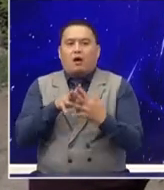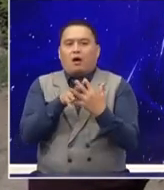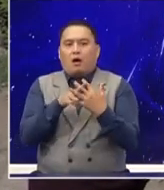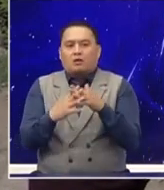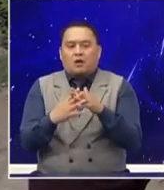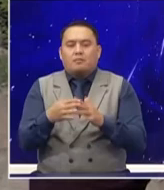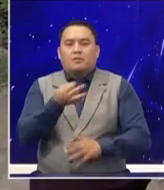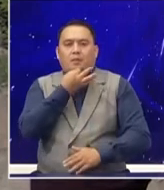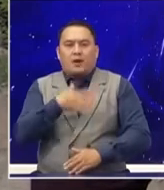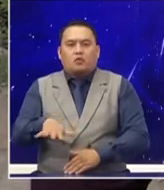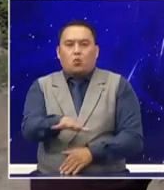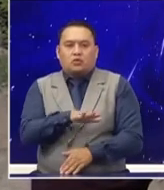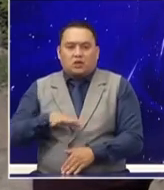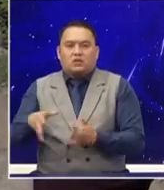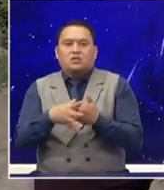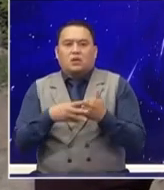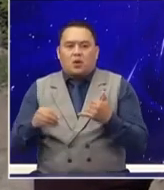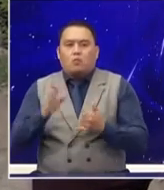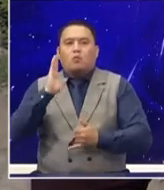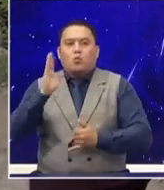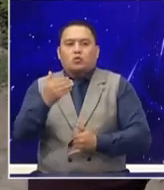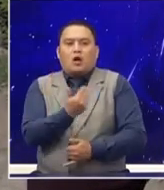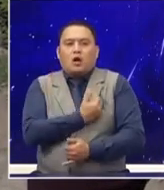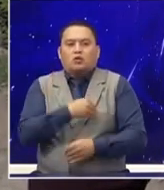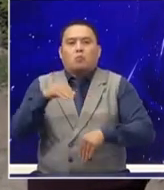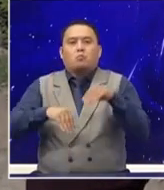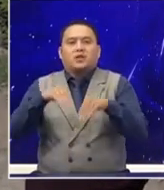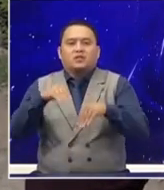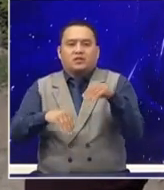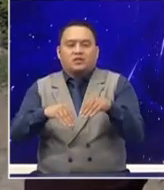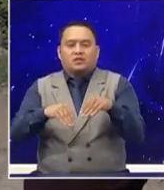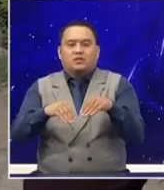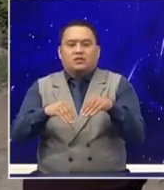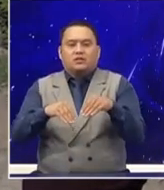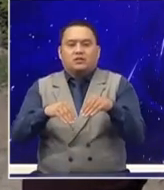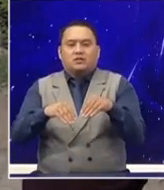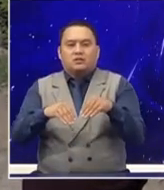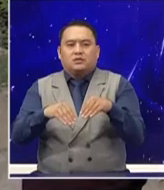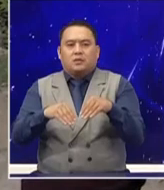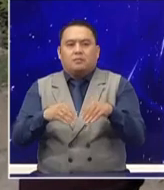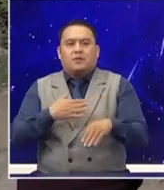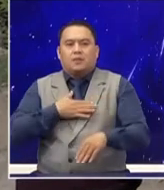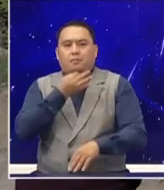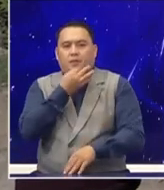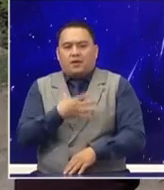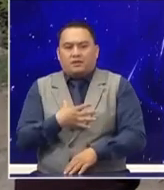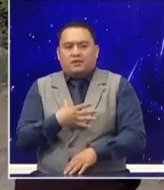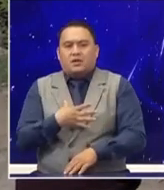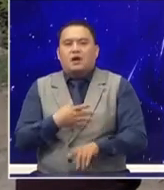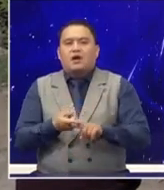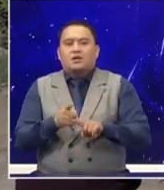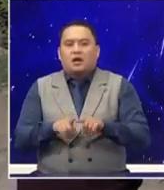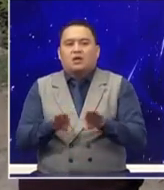мне понравился участок земли, чтобы я в будущем могла что-то посадить. Вот. Мне очень понравилось. И